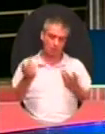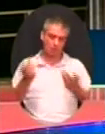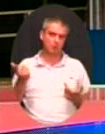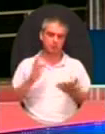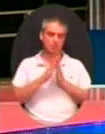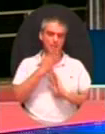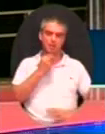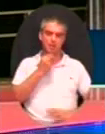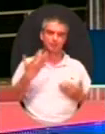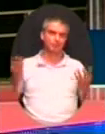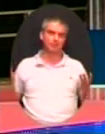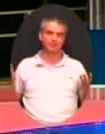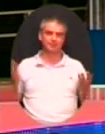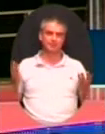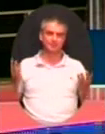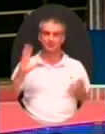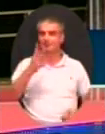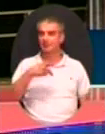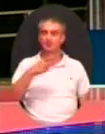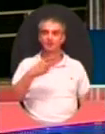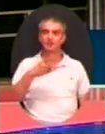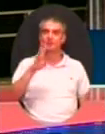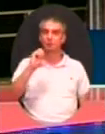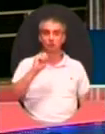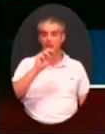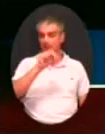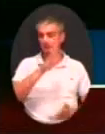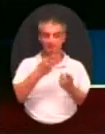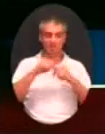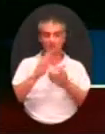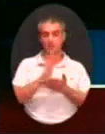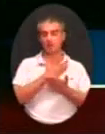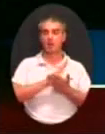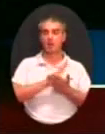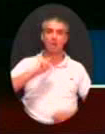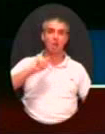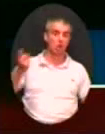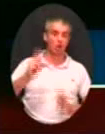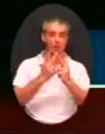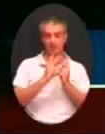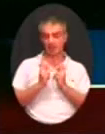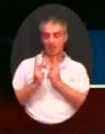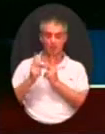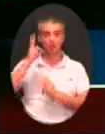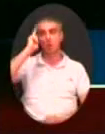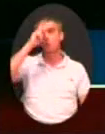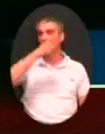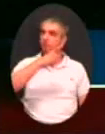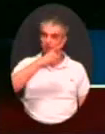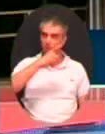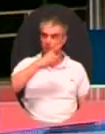להגיע. ואם משה ניסים בוועדה מחליטה שכל קהילה בחוץ